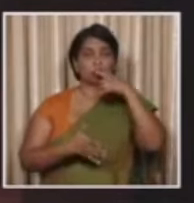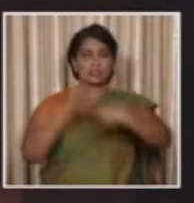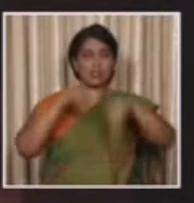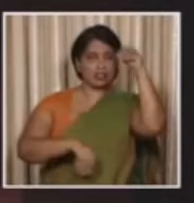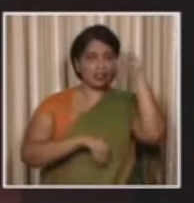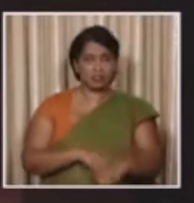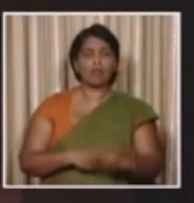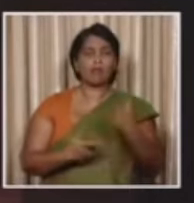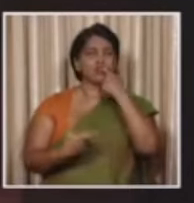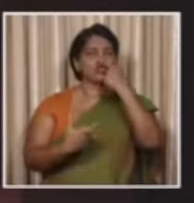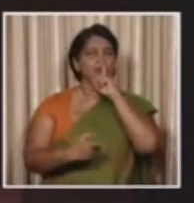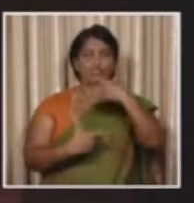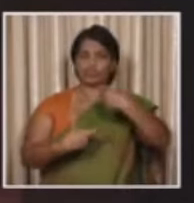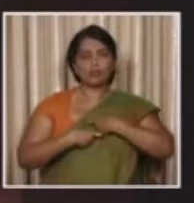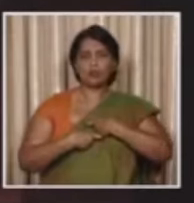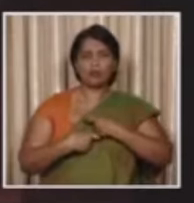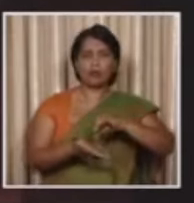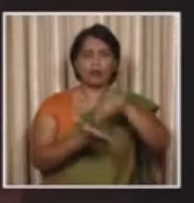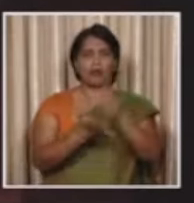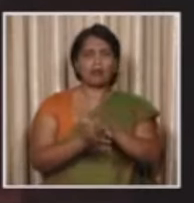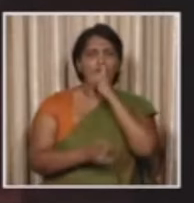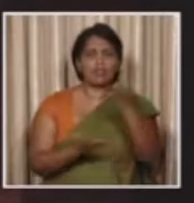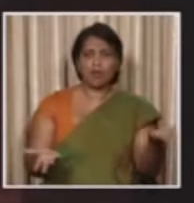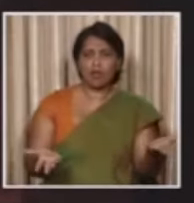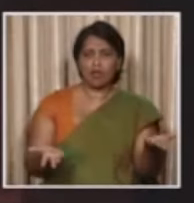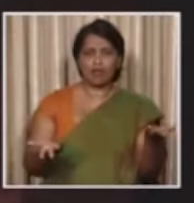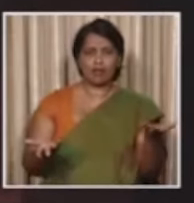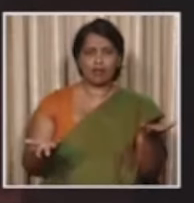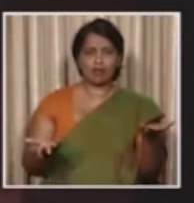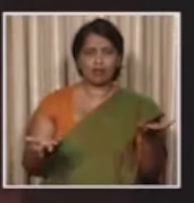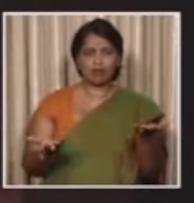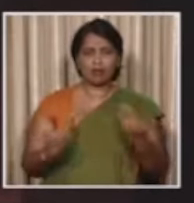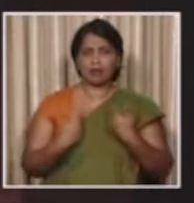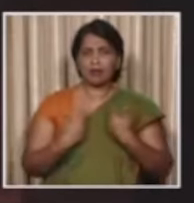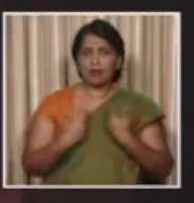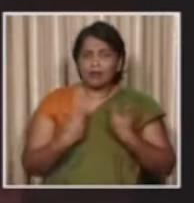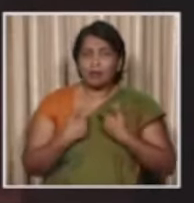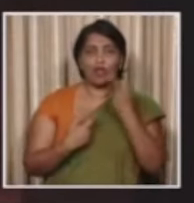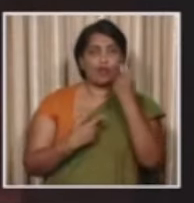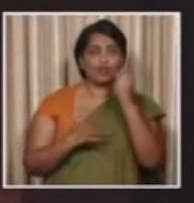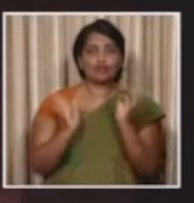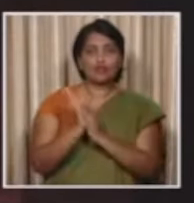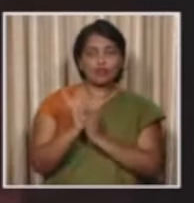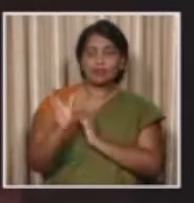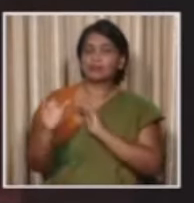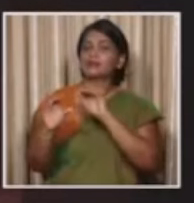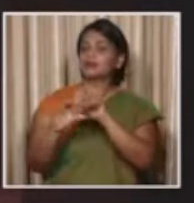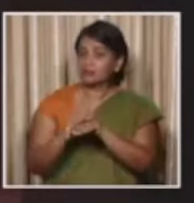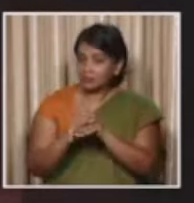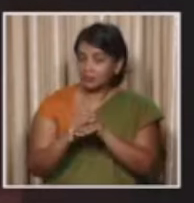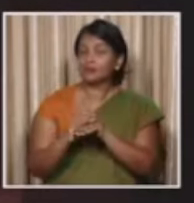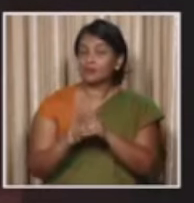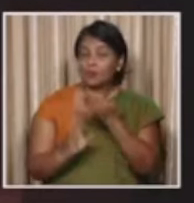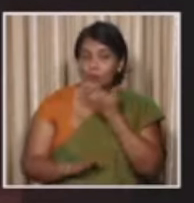දුන්නා එහෙම තීන්දුව කරගෙන මොනවද මේ කතා කරන්නේ මට මුදල් කමිටුවට සහභාගී විය